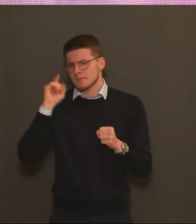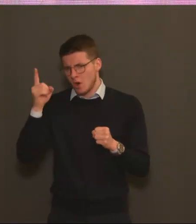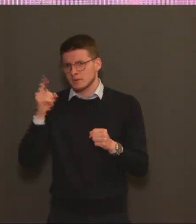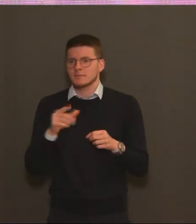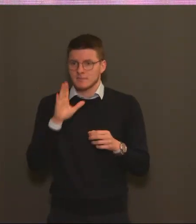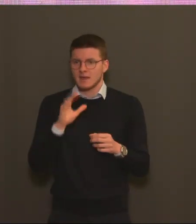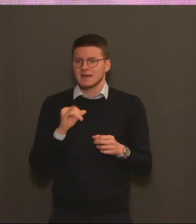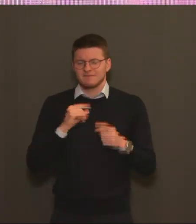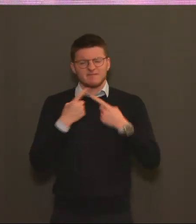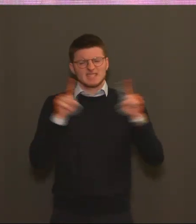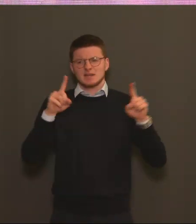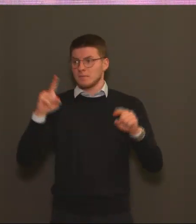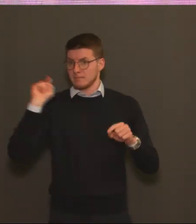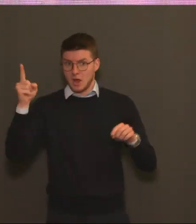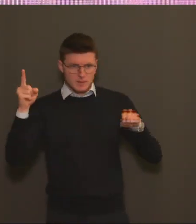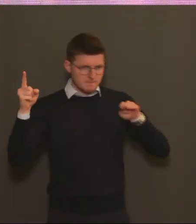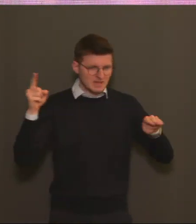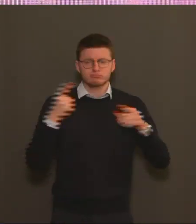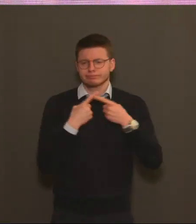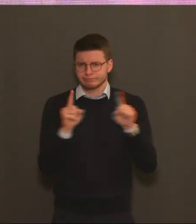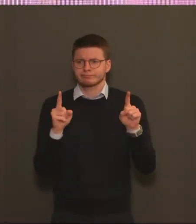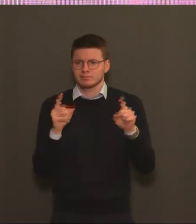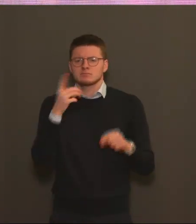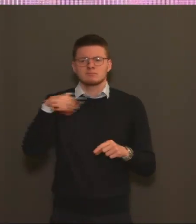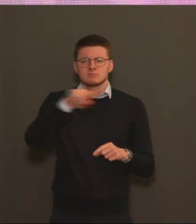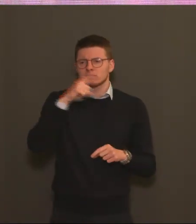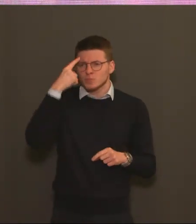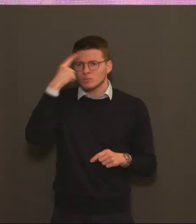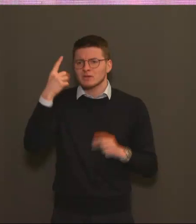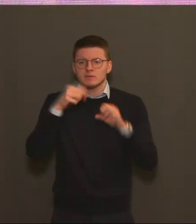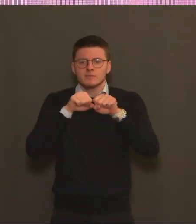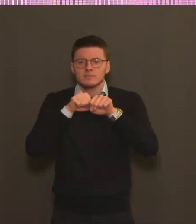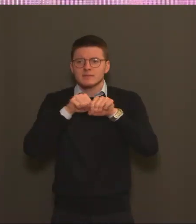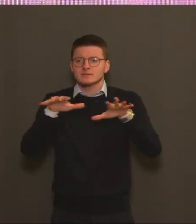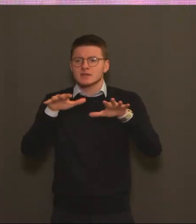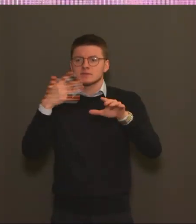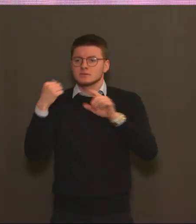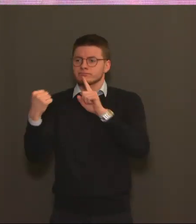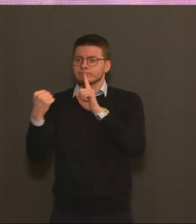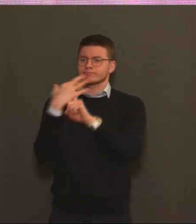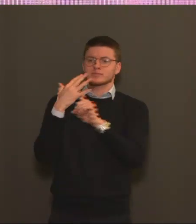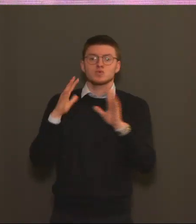U weet dat mensen elkaar kunnen besmetten, zowel via grote als kleine druppels.